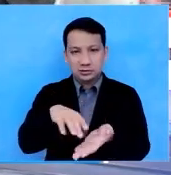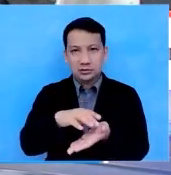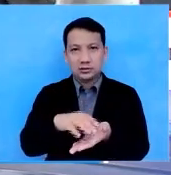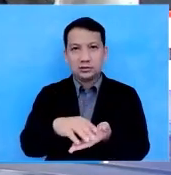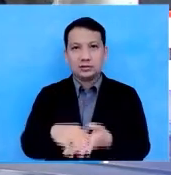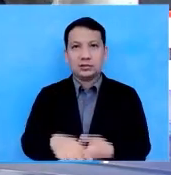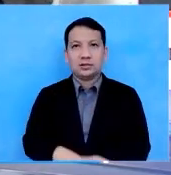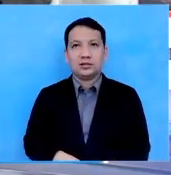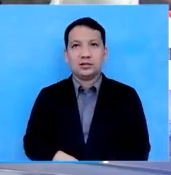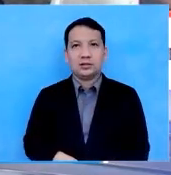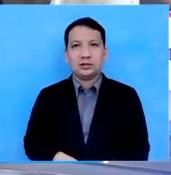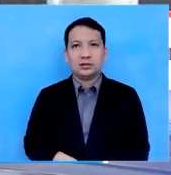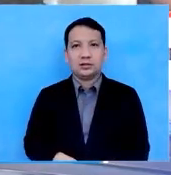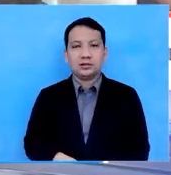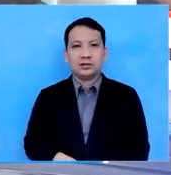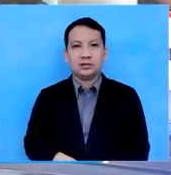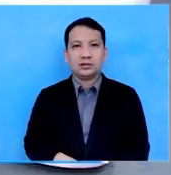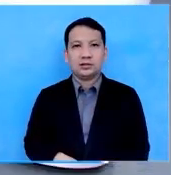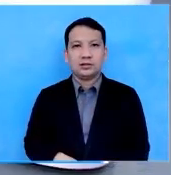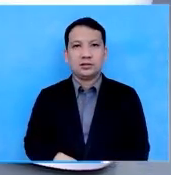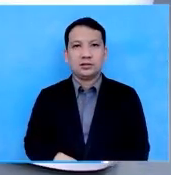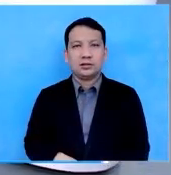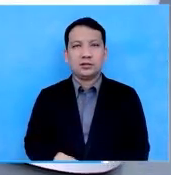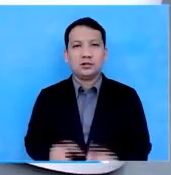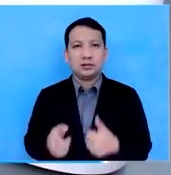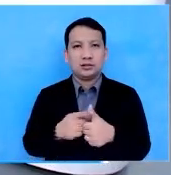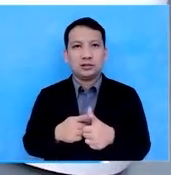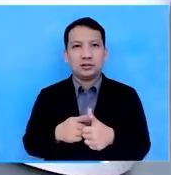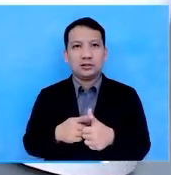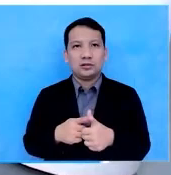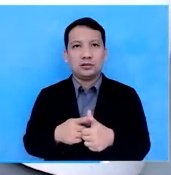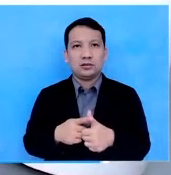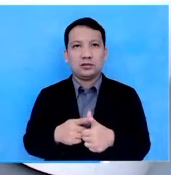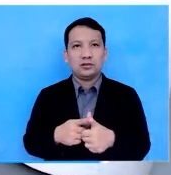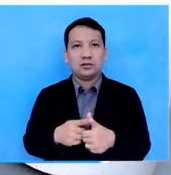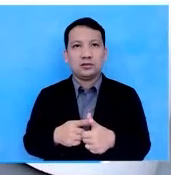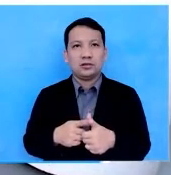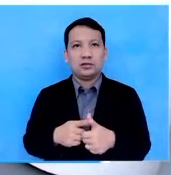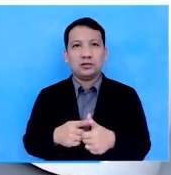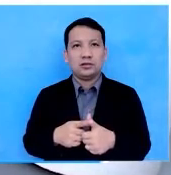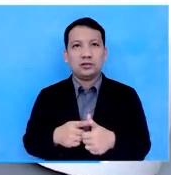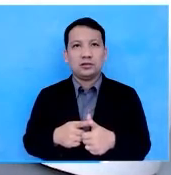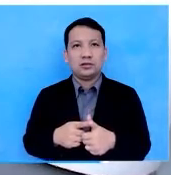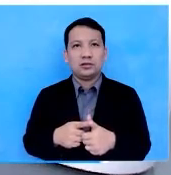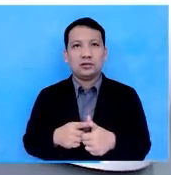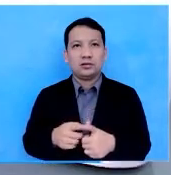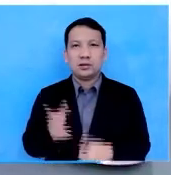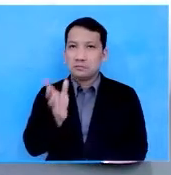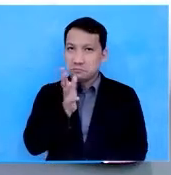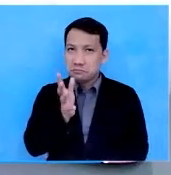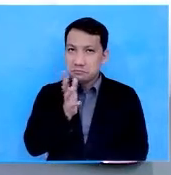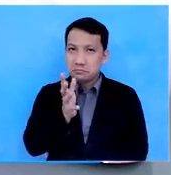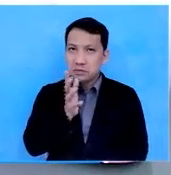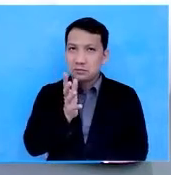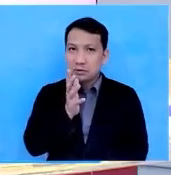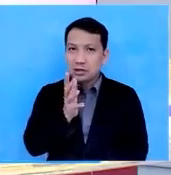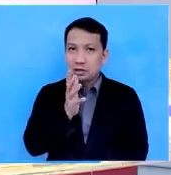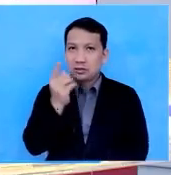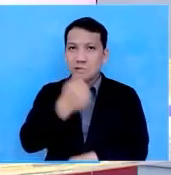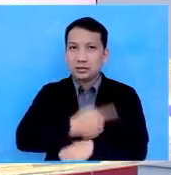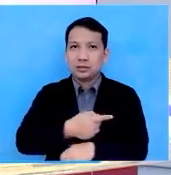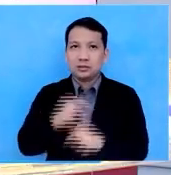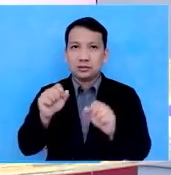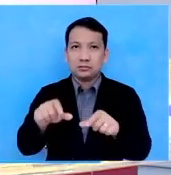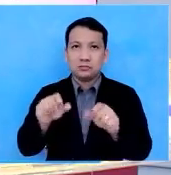sa pagbebenta ng cake? Siguro masusurprise po kayo dito. Kasi Mother's Day po talaga yung pinaka-mabenta. Yun naman.